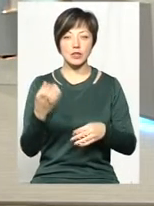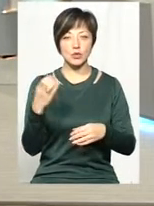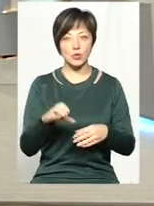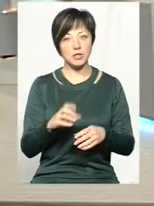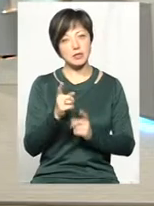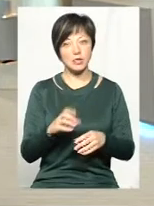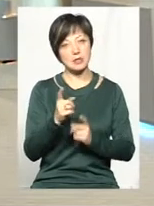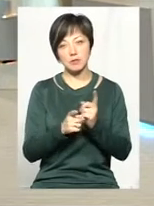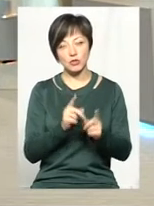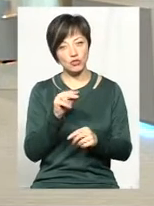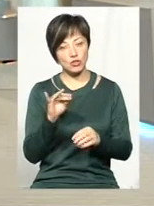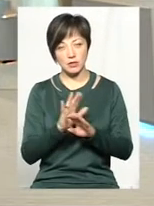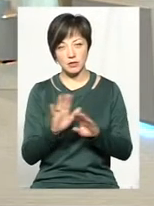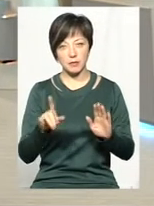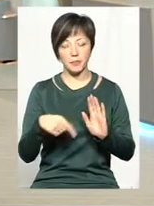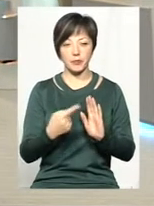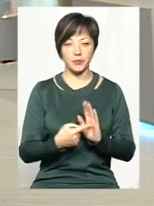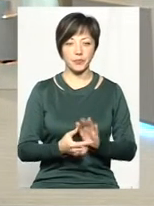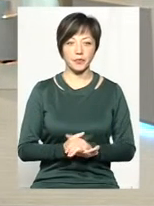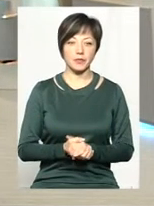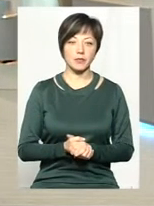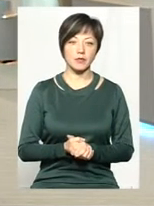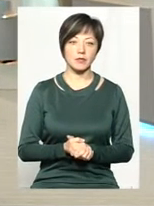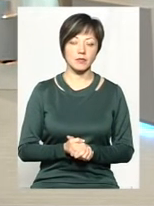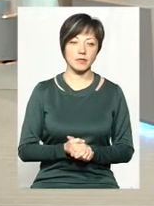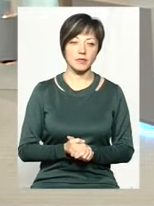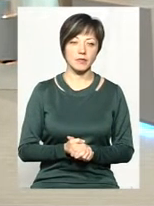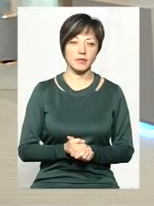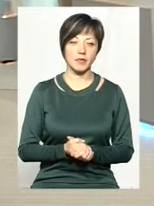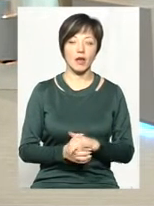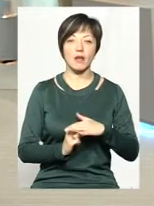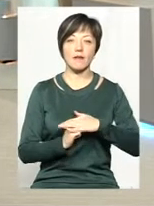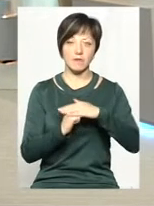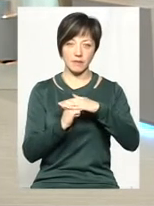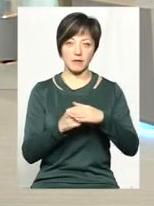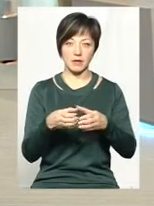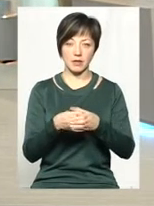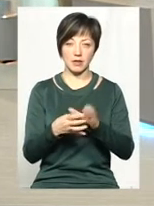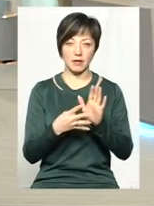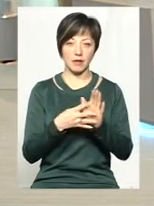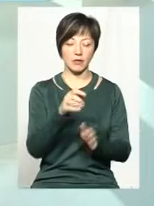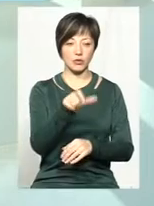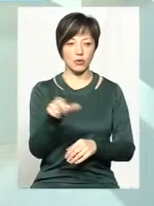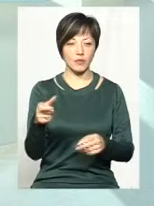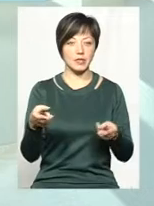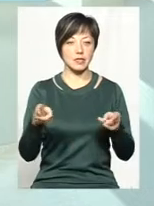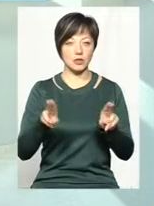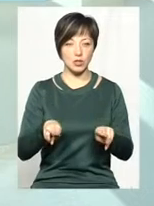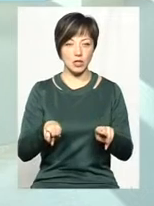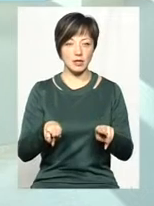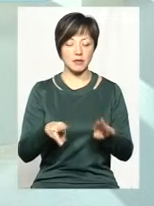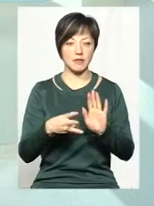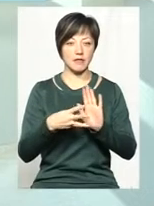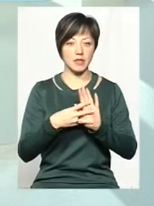змінюється зовсім? Ні, ну, скажімо, костяк, він так і залишається. У нас 9 чоловік, тобто